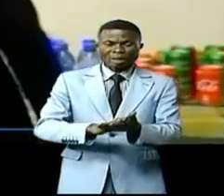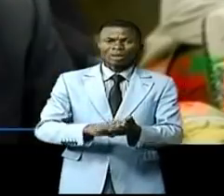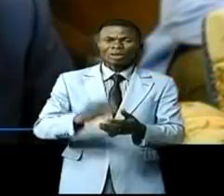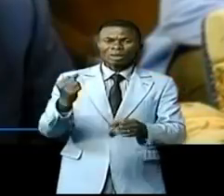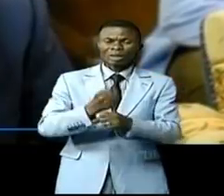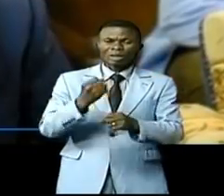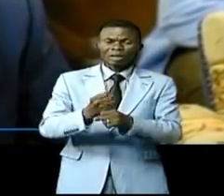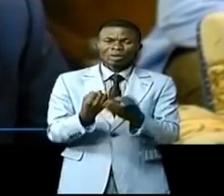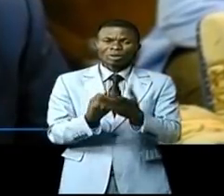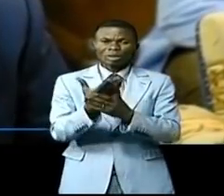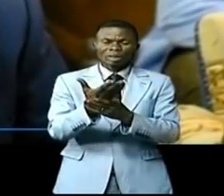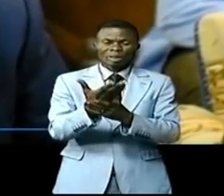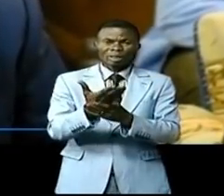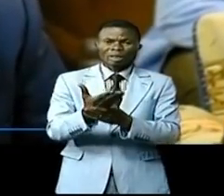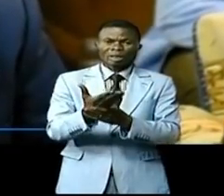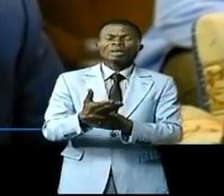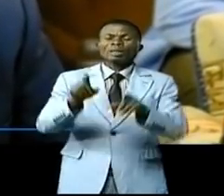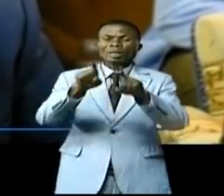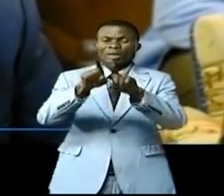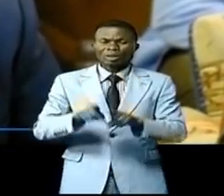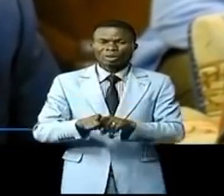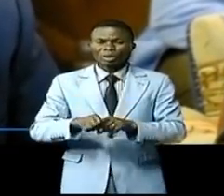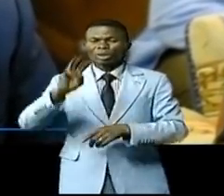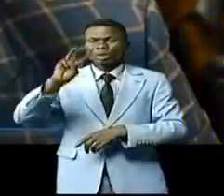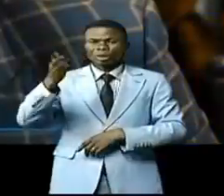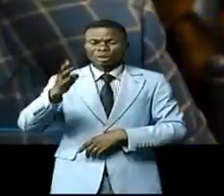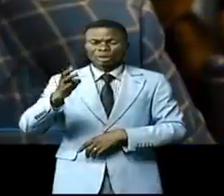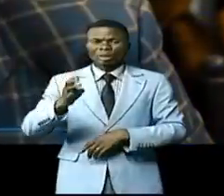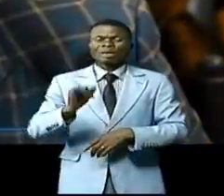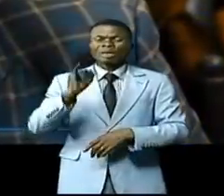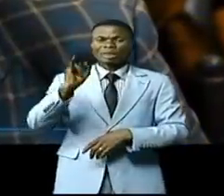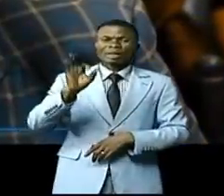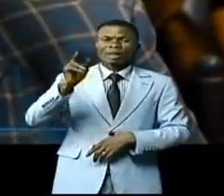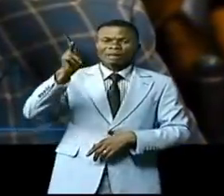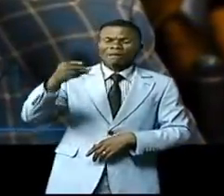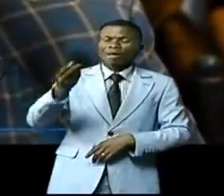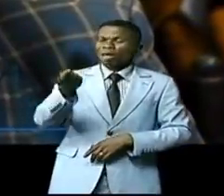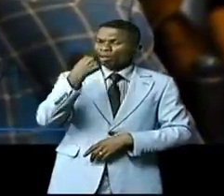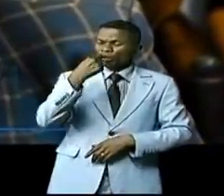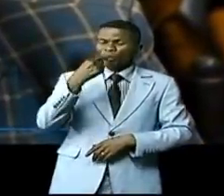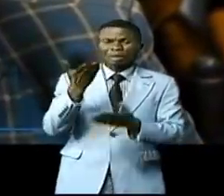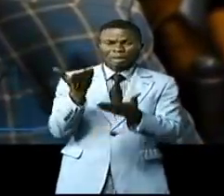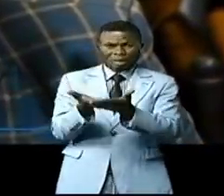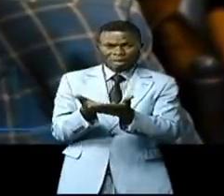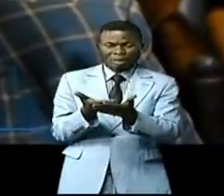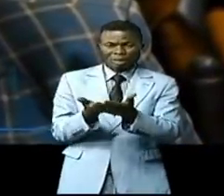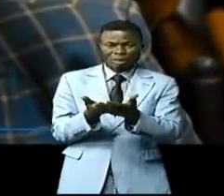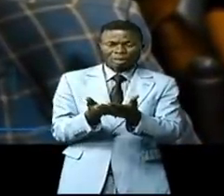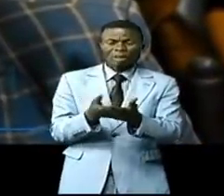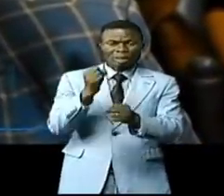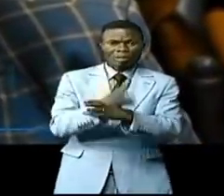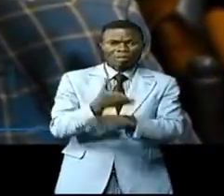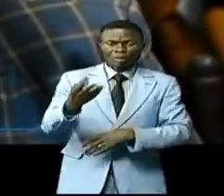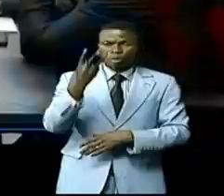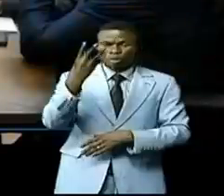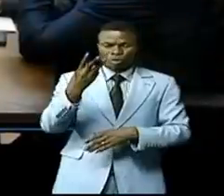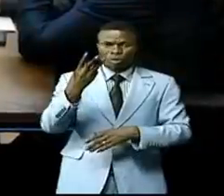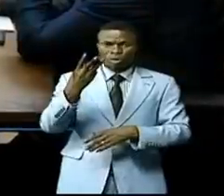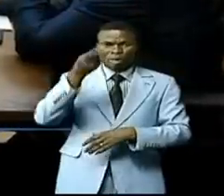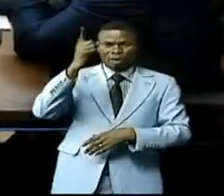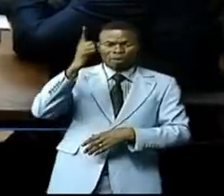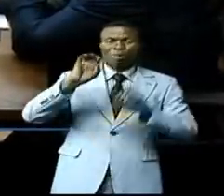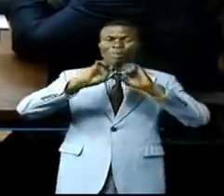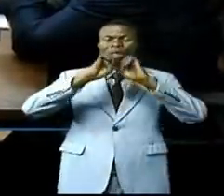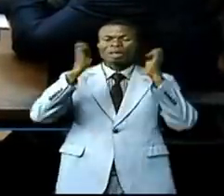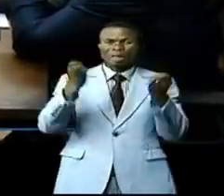la production de la gamme Pepsi, ainsi que Unique Pharma, spécialisée dans le domaine pharmaceutique, sont là les trois premières